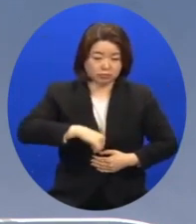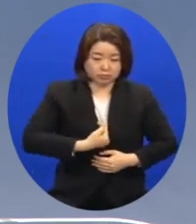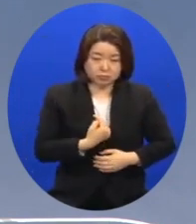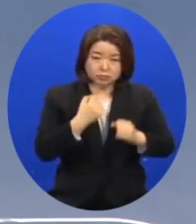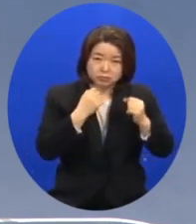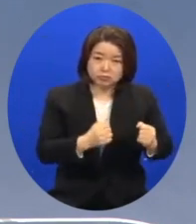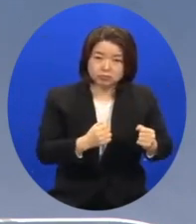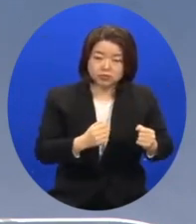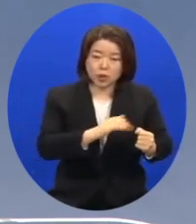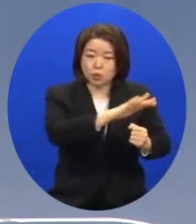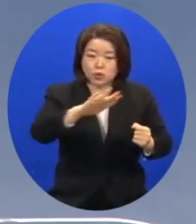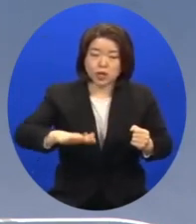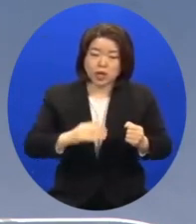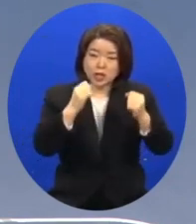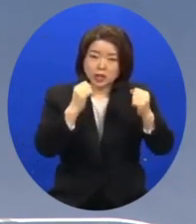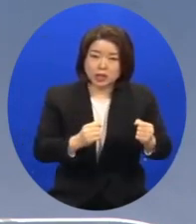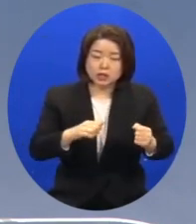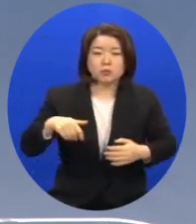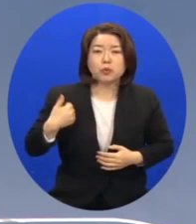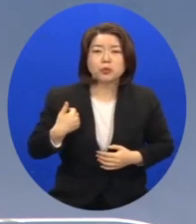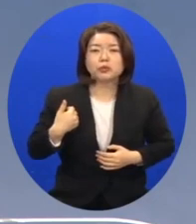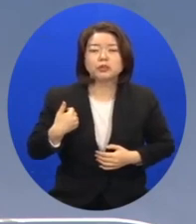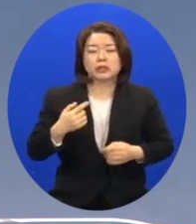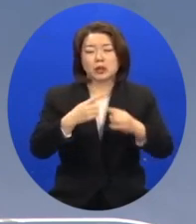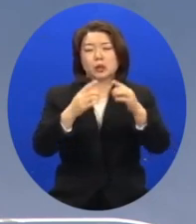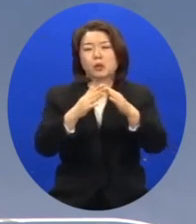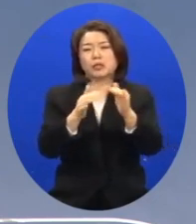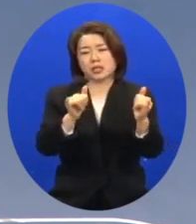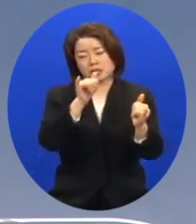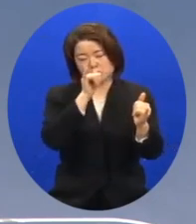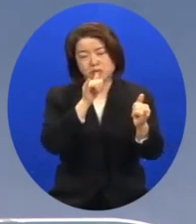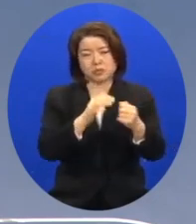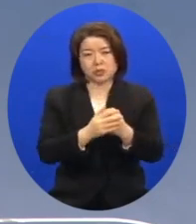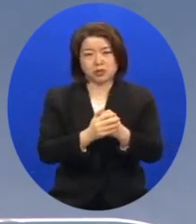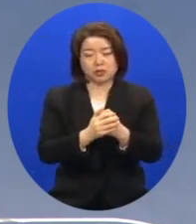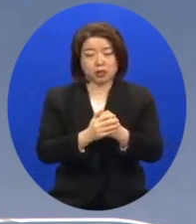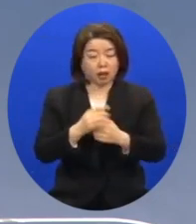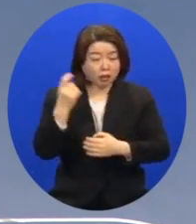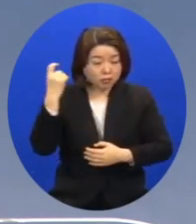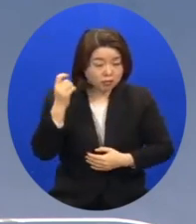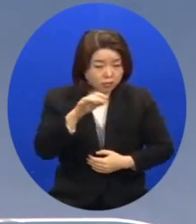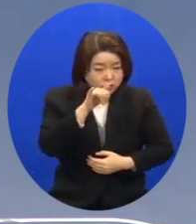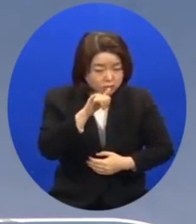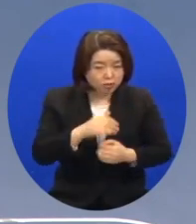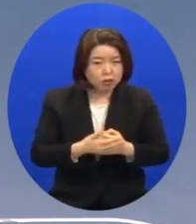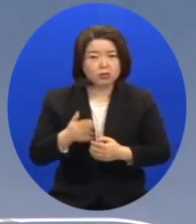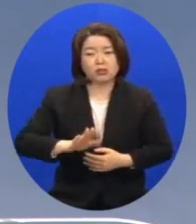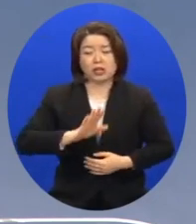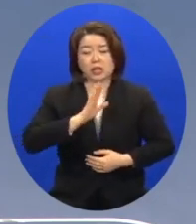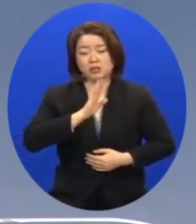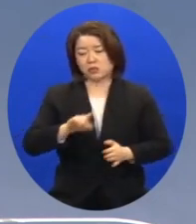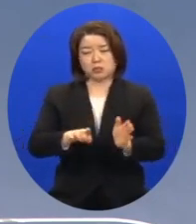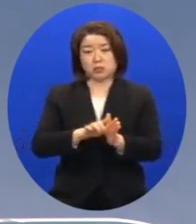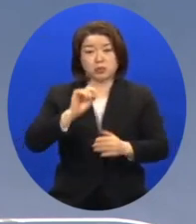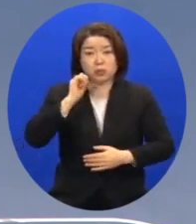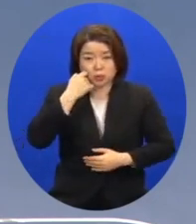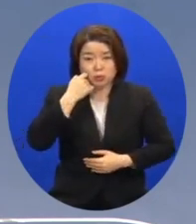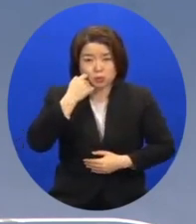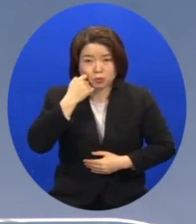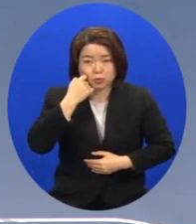것을 모르는 교인들이 있다는 겁니다 특기는 들었는데 실제로는 믿어지지 않는 겁니다